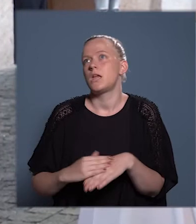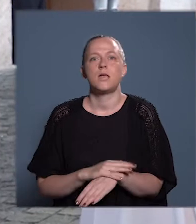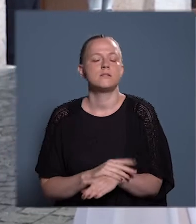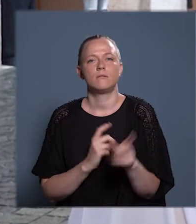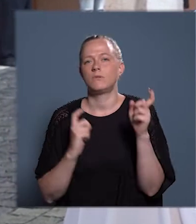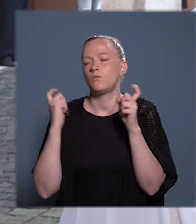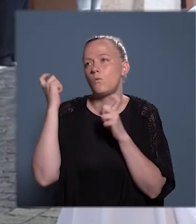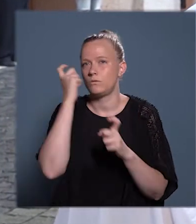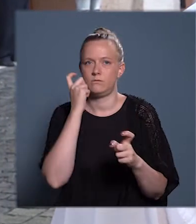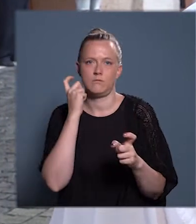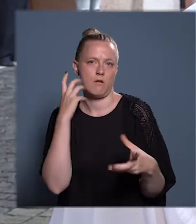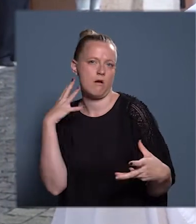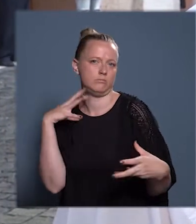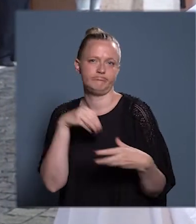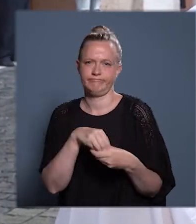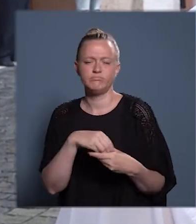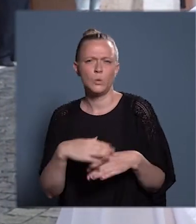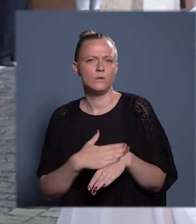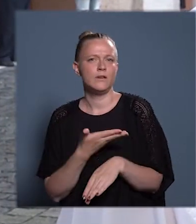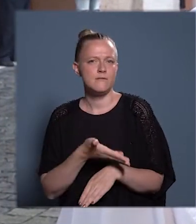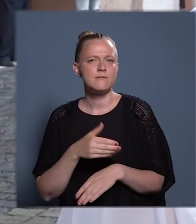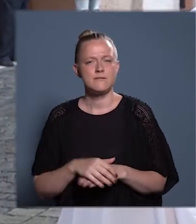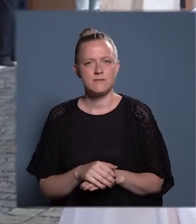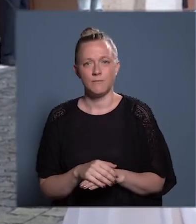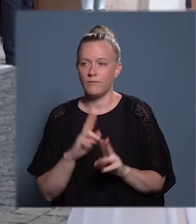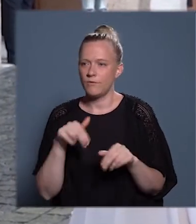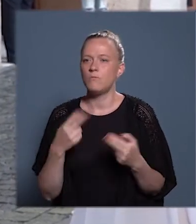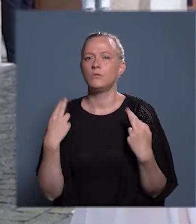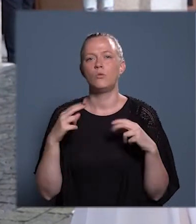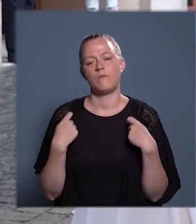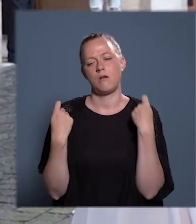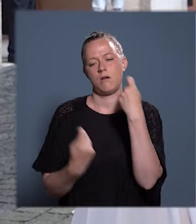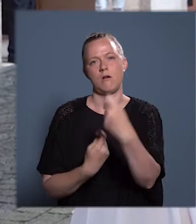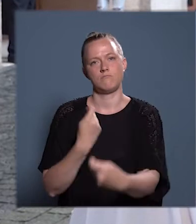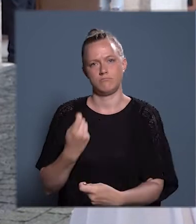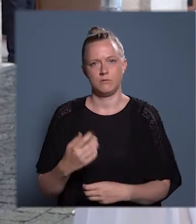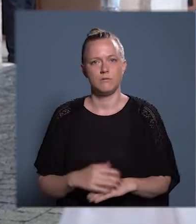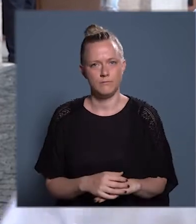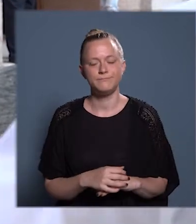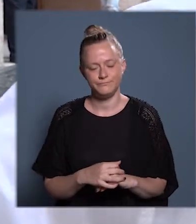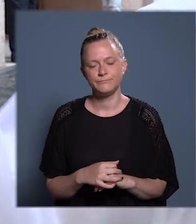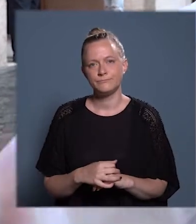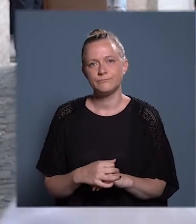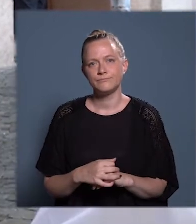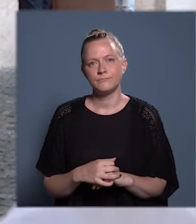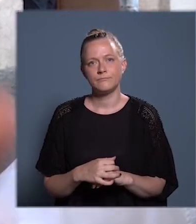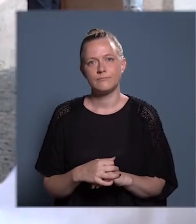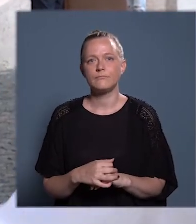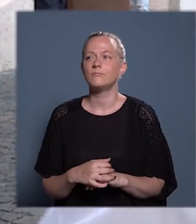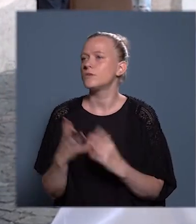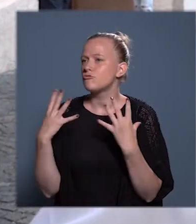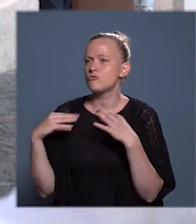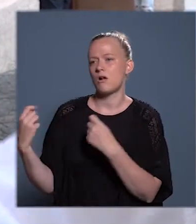gondolatokkal, hát úgy érzem, hogy tényleg továbbadjuk azokat a dolgokat, ami szól a családról,